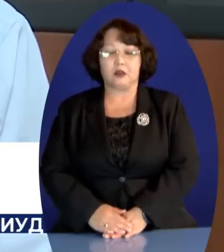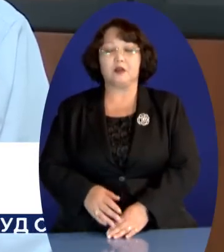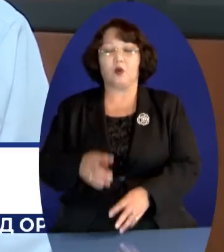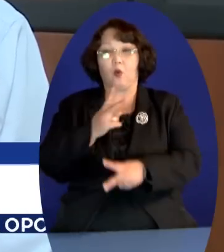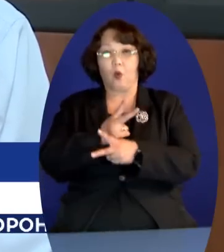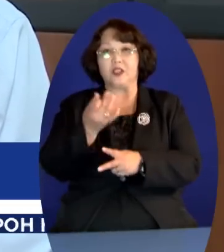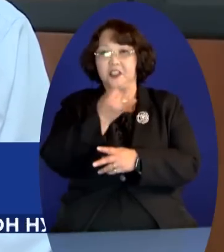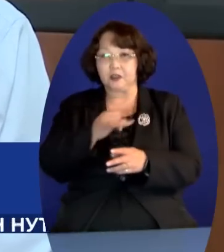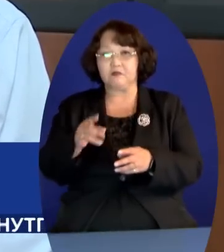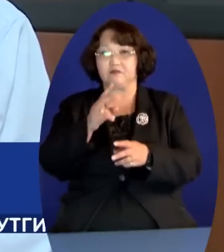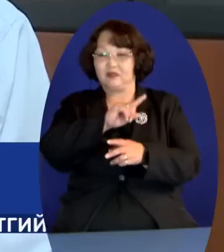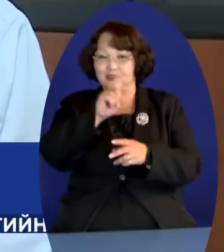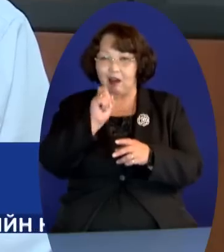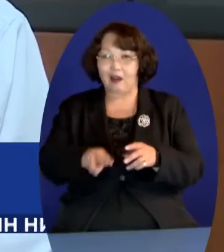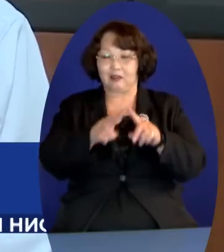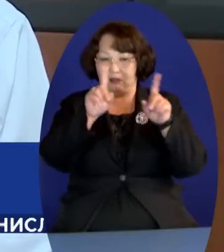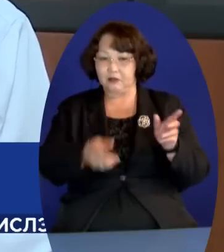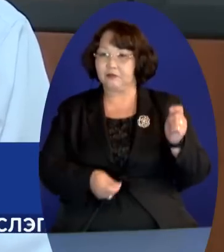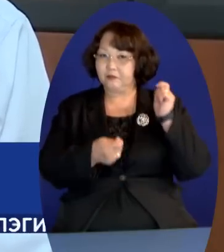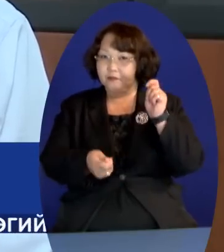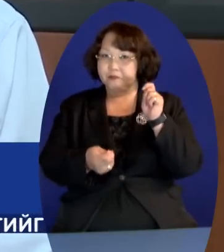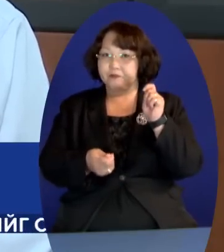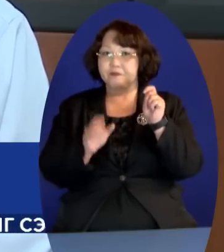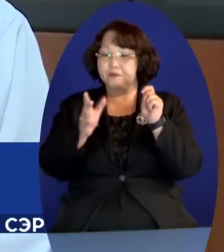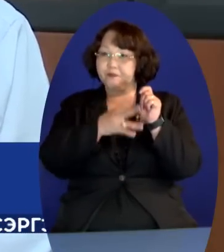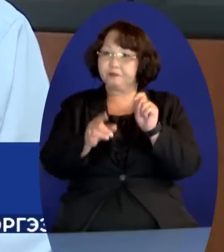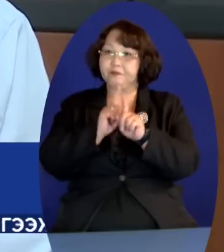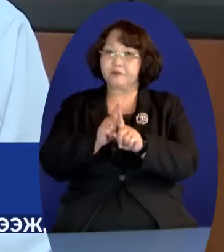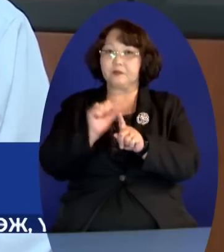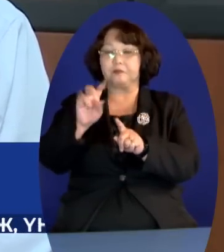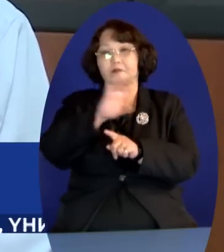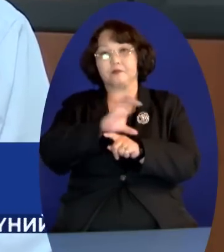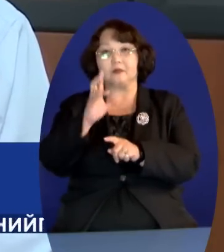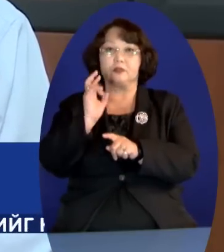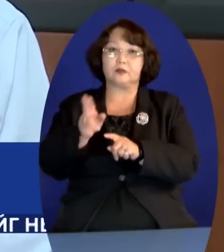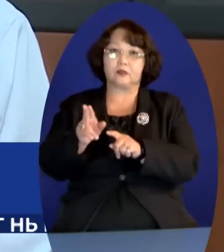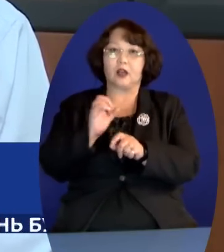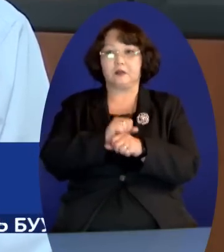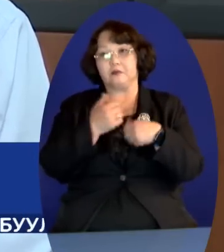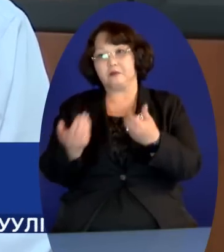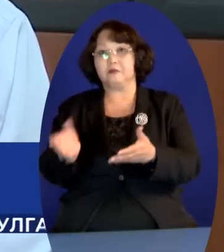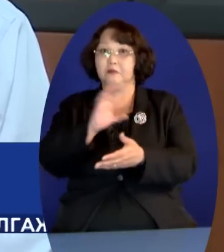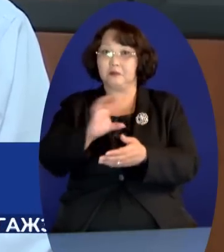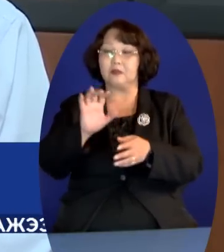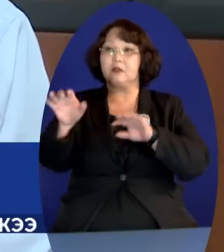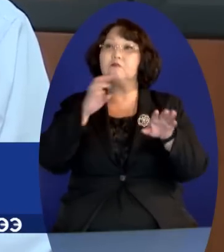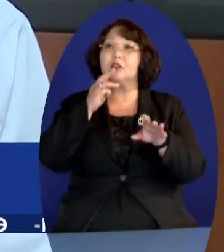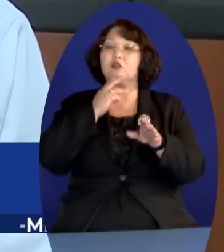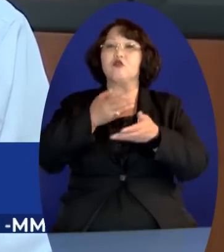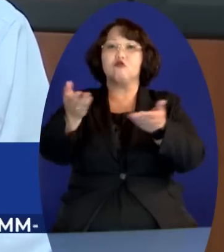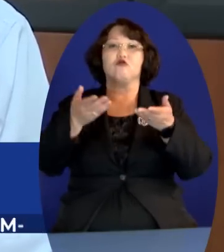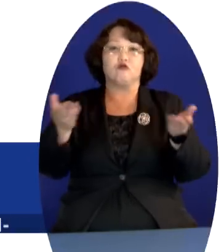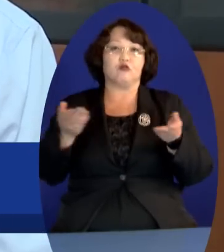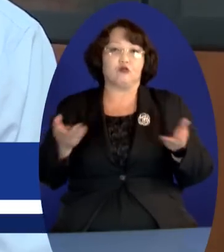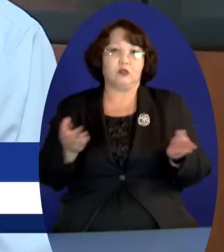байдгаа. За үнийхээ хэрэгжилтийг хангаж ажиллана уу гэдгийг бол аж ахуй нэгж ажил олгогч байгууллагатай бол мэдээллийг хүргээд ажиллаад